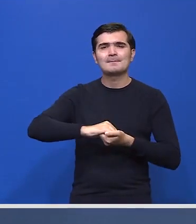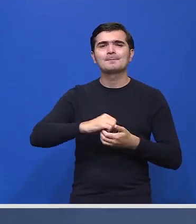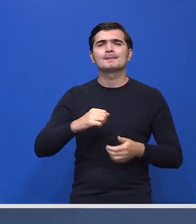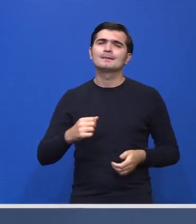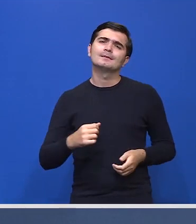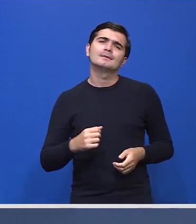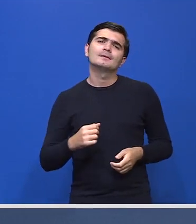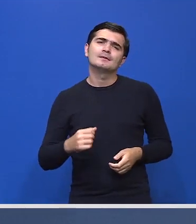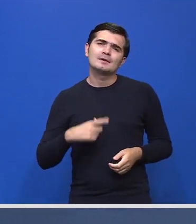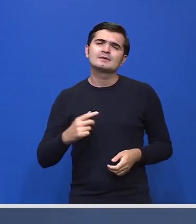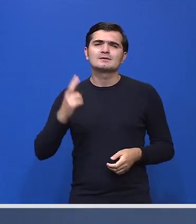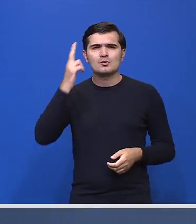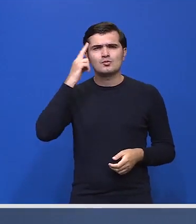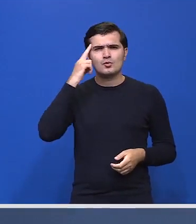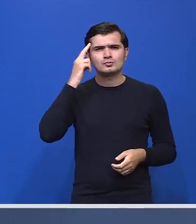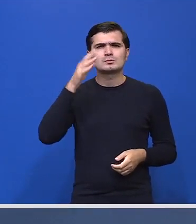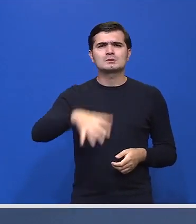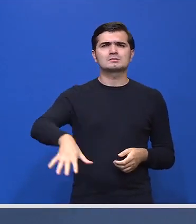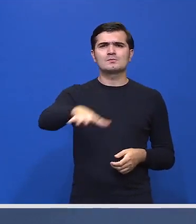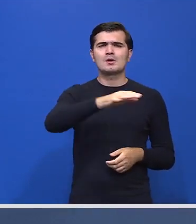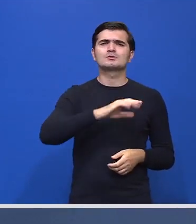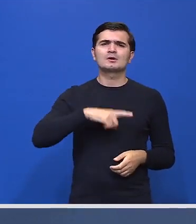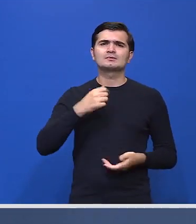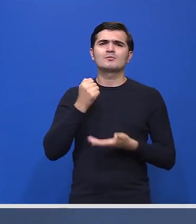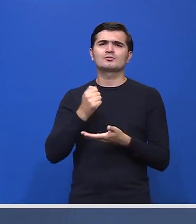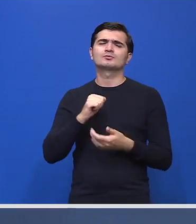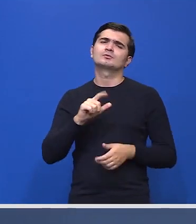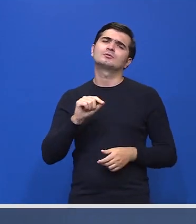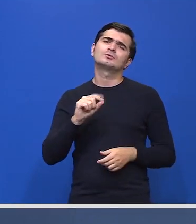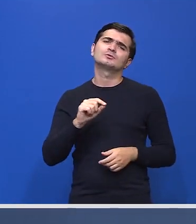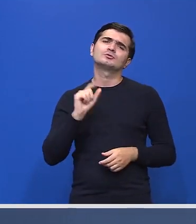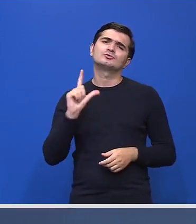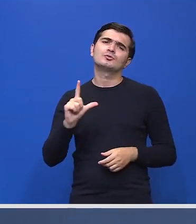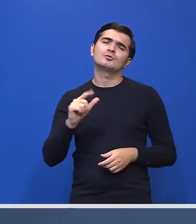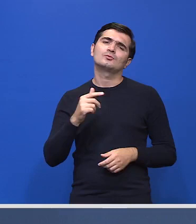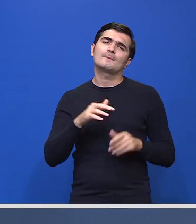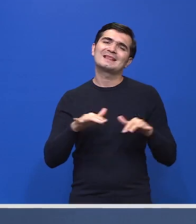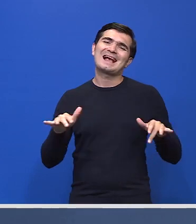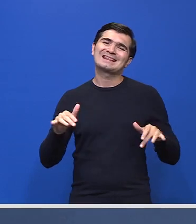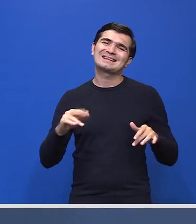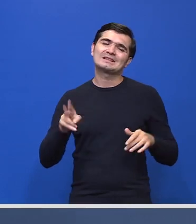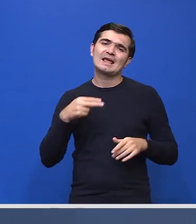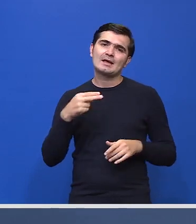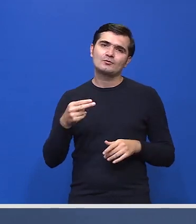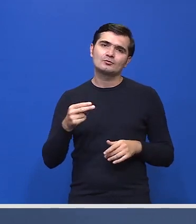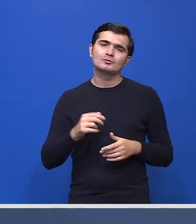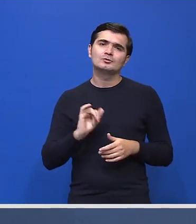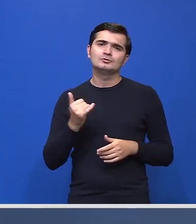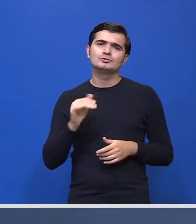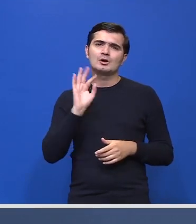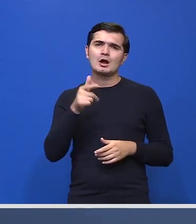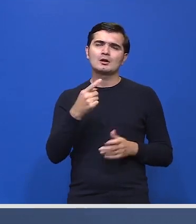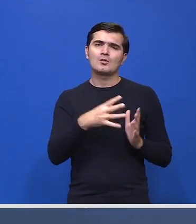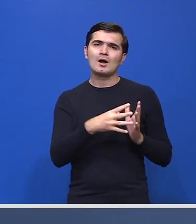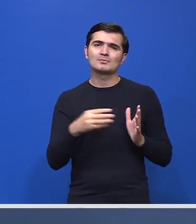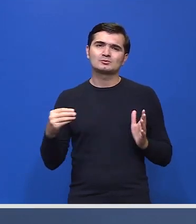cel cunoscut în spațiu public, cu un buget de 22 de miliarde de euro și cu o